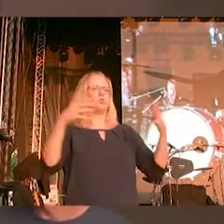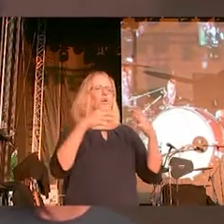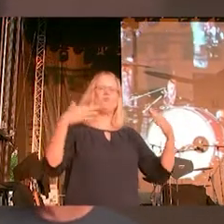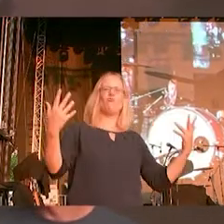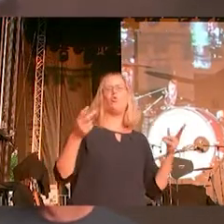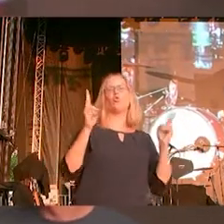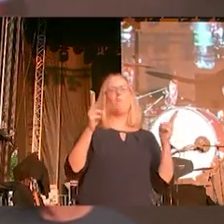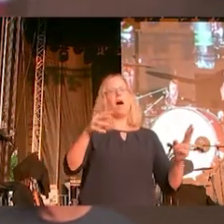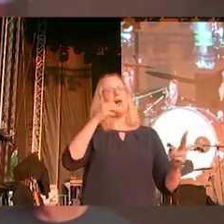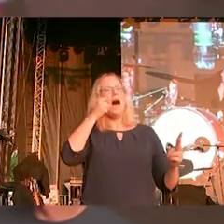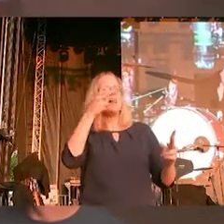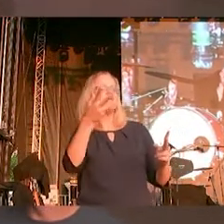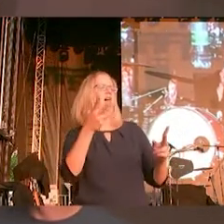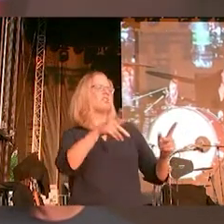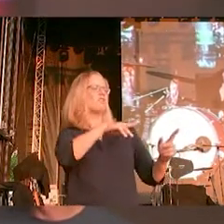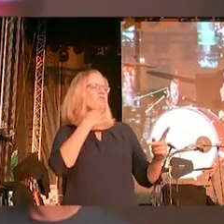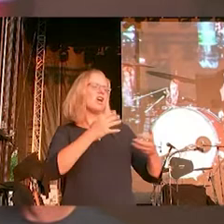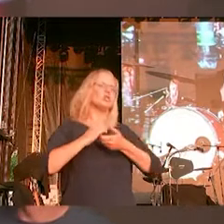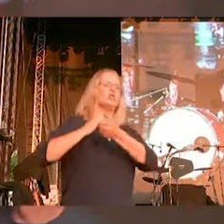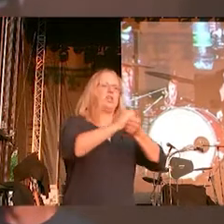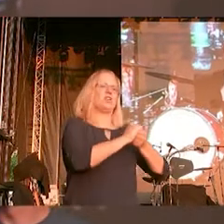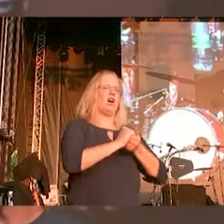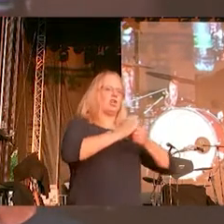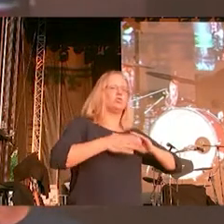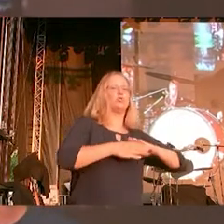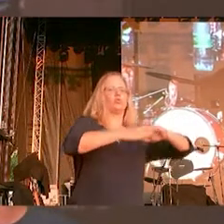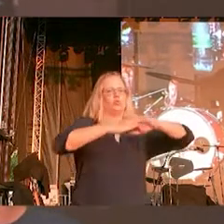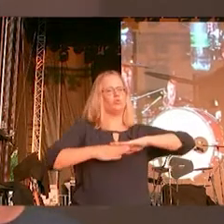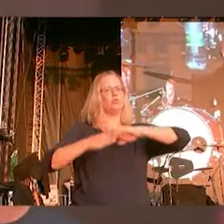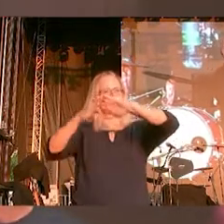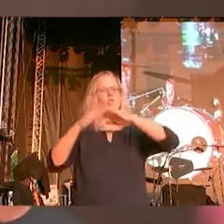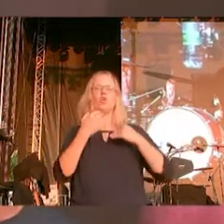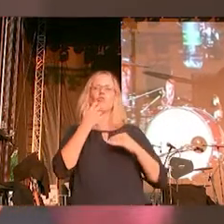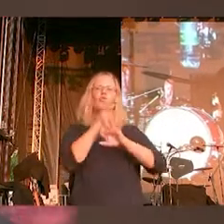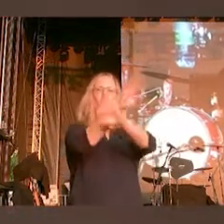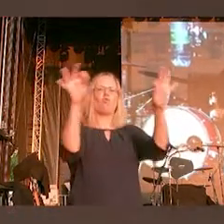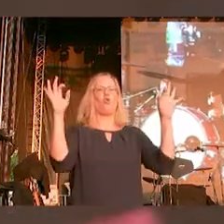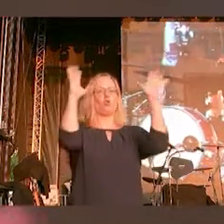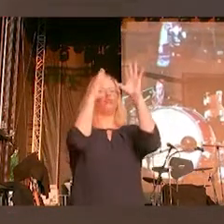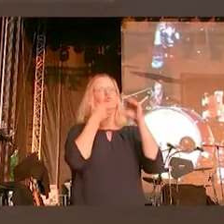Alltags arbeiten. Hier erklären wir uns solidarisch und in diesem Sinne wünsche ich heute noch einen schönen Abend.